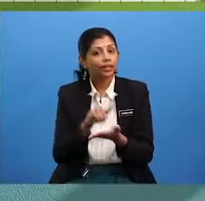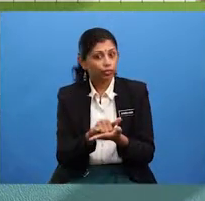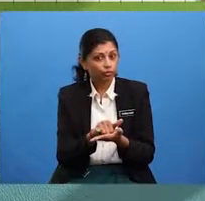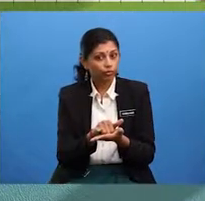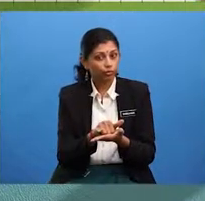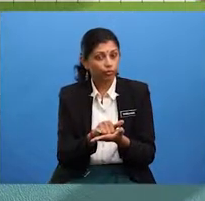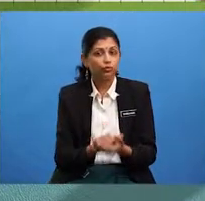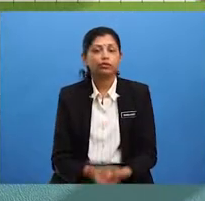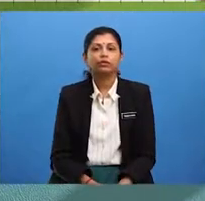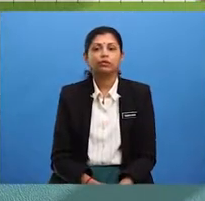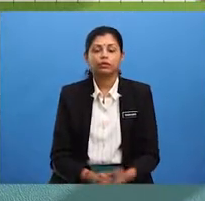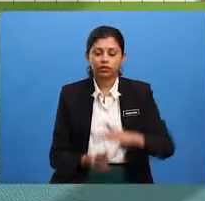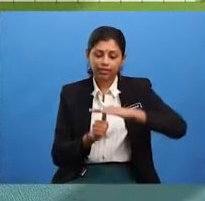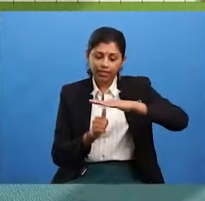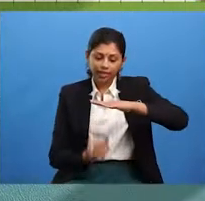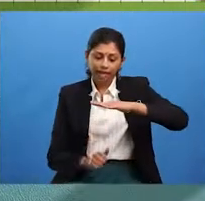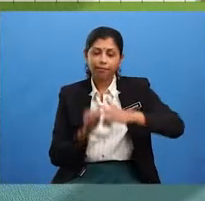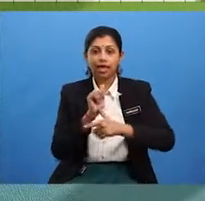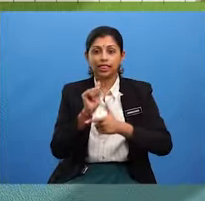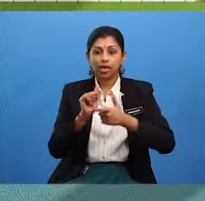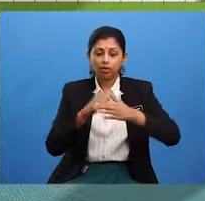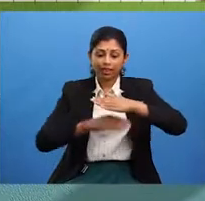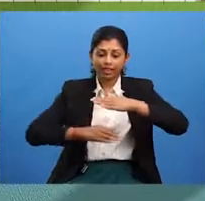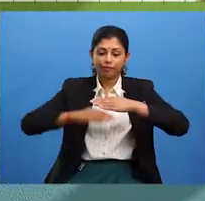itu tenggelam atau timbul.